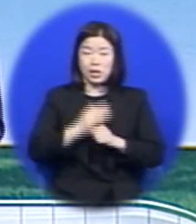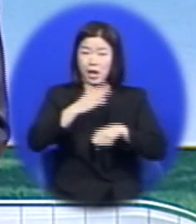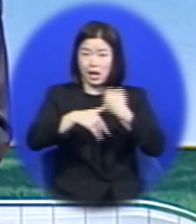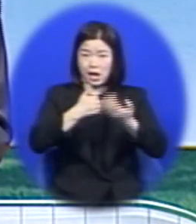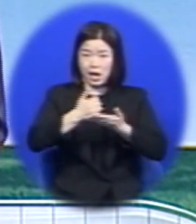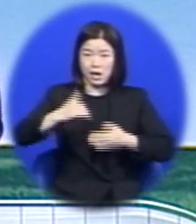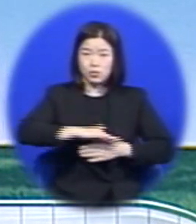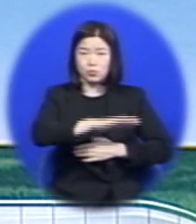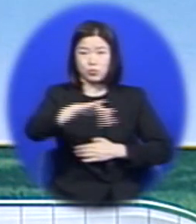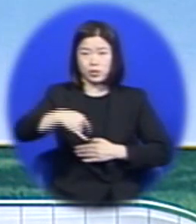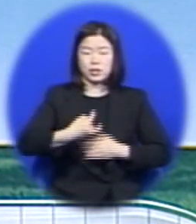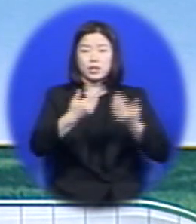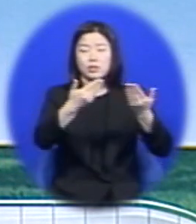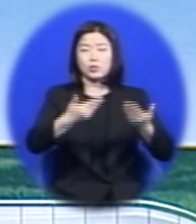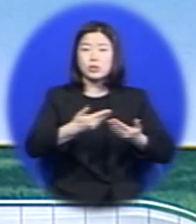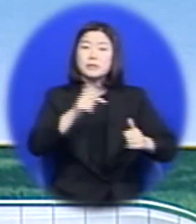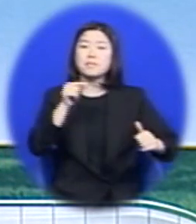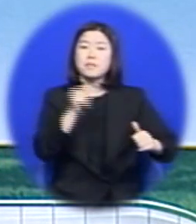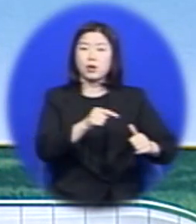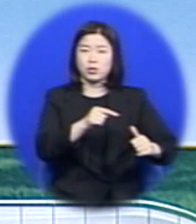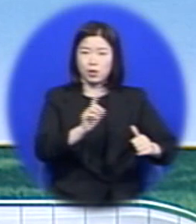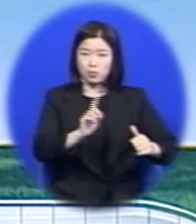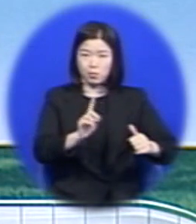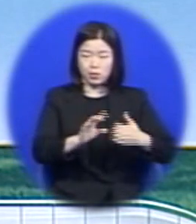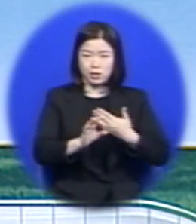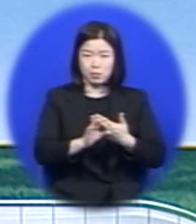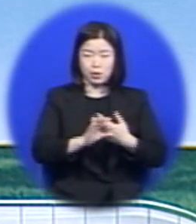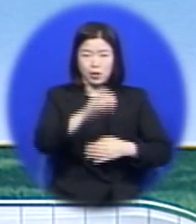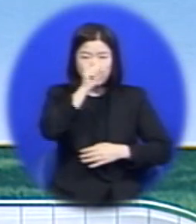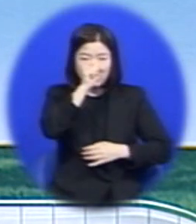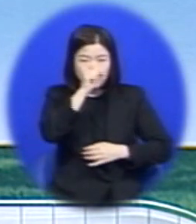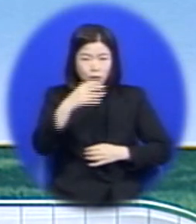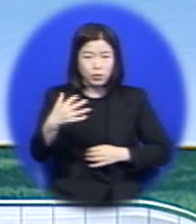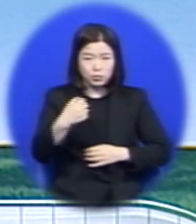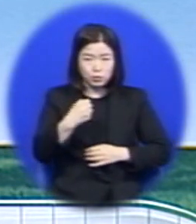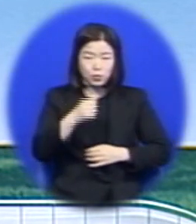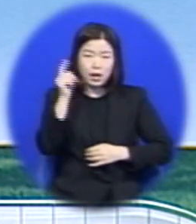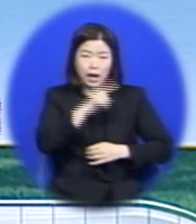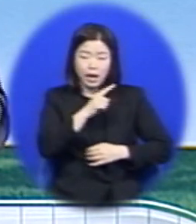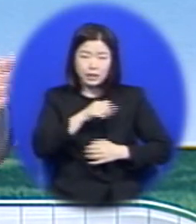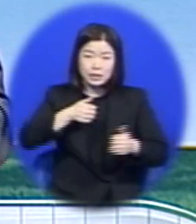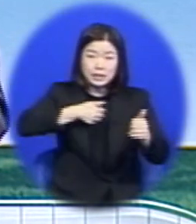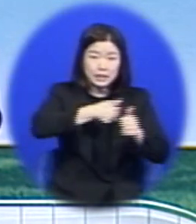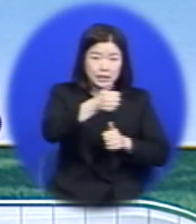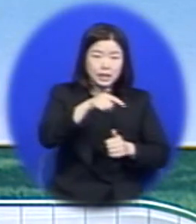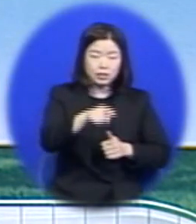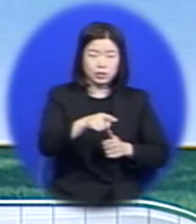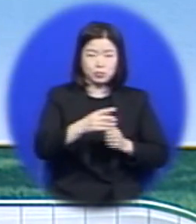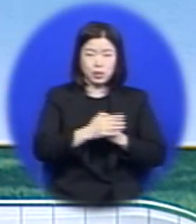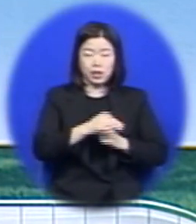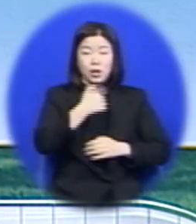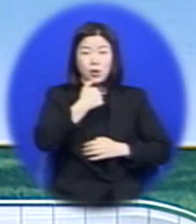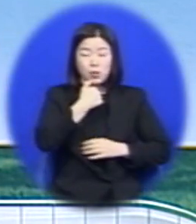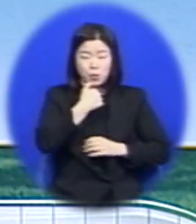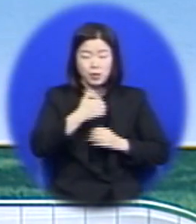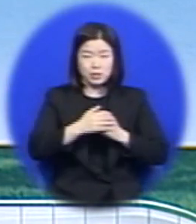하나님이 우리에게 주신 명령은 선으로 악을 이기라는 겁니다. 로마서 12장